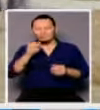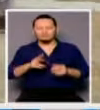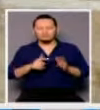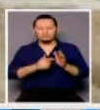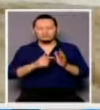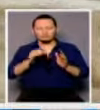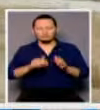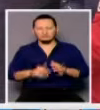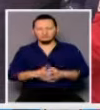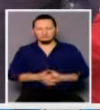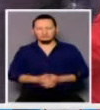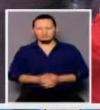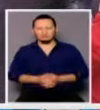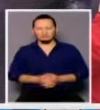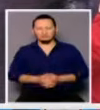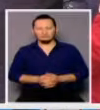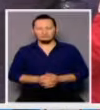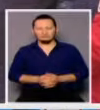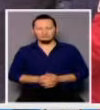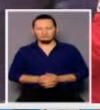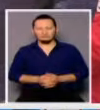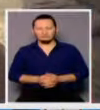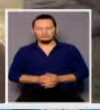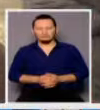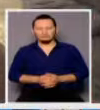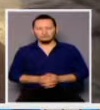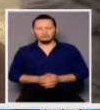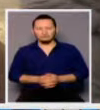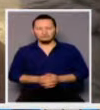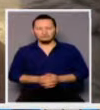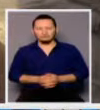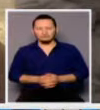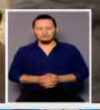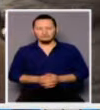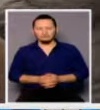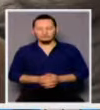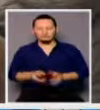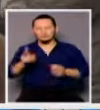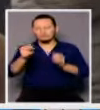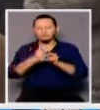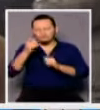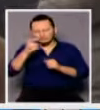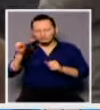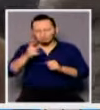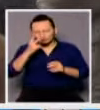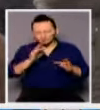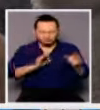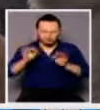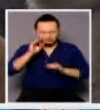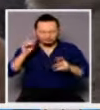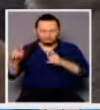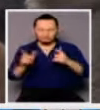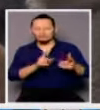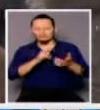бір водовозым өзі. 2015-те Орбат каналдан Сушинка дейін главный инженер келіп, осы араның бәрін бөлшеп,